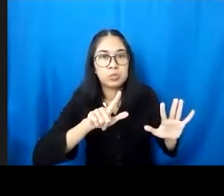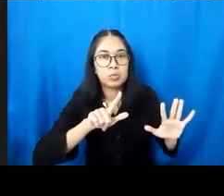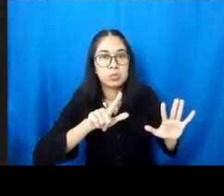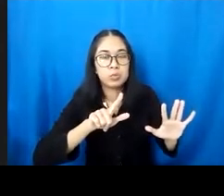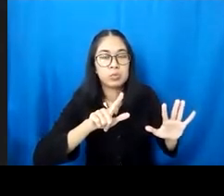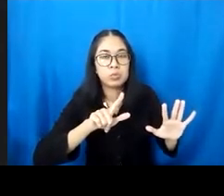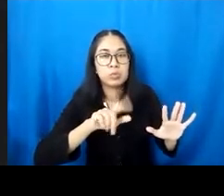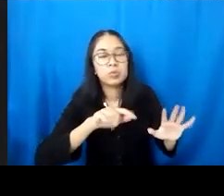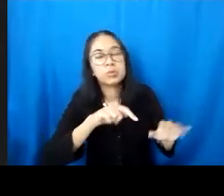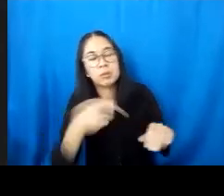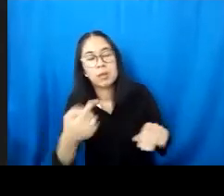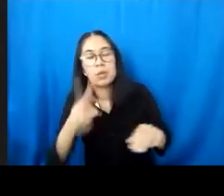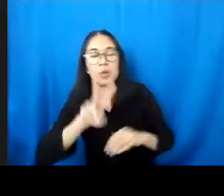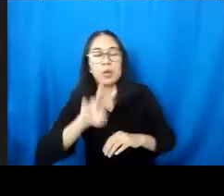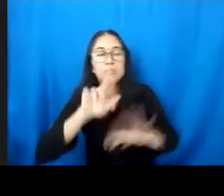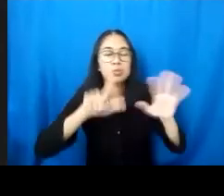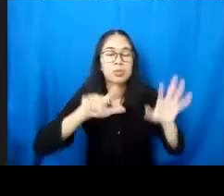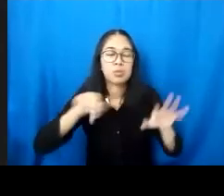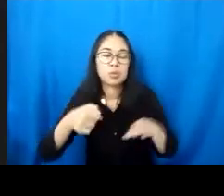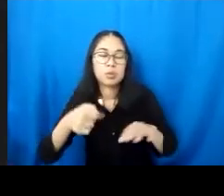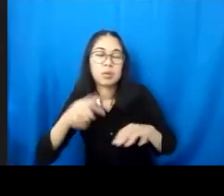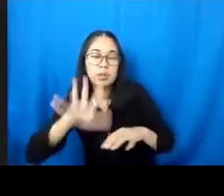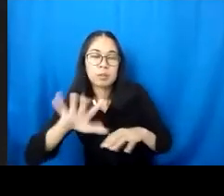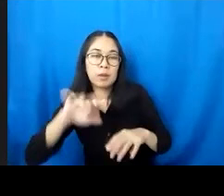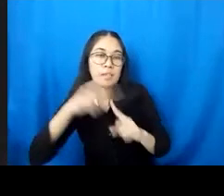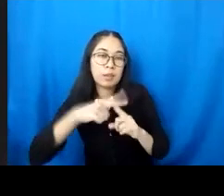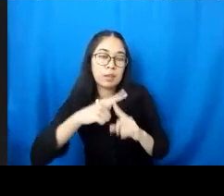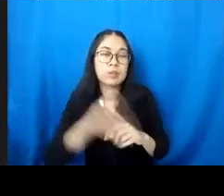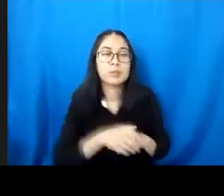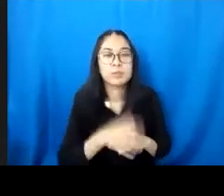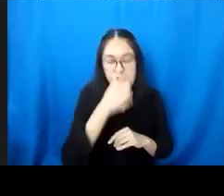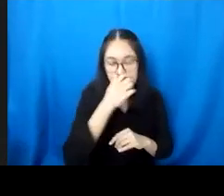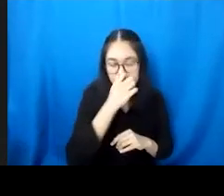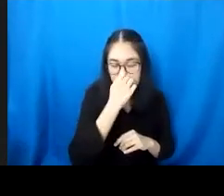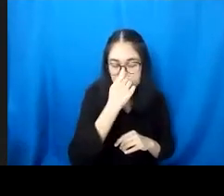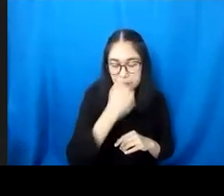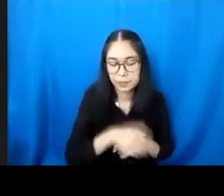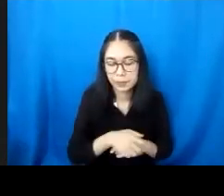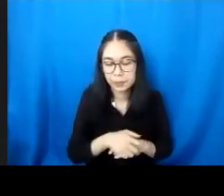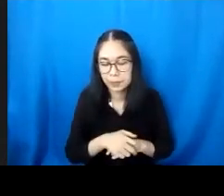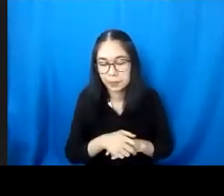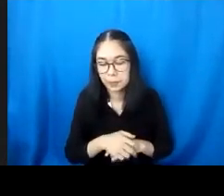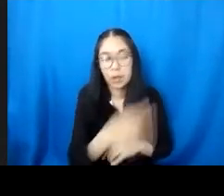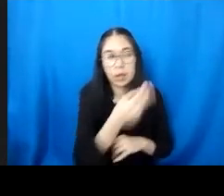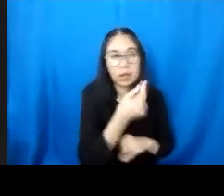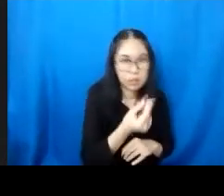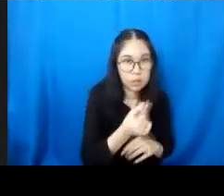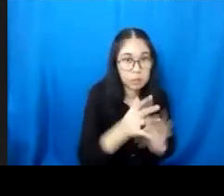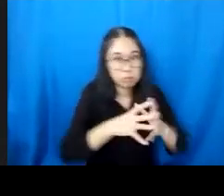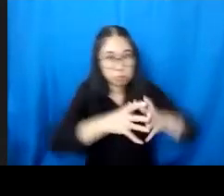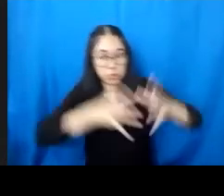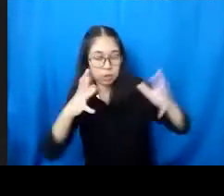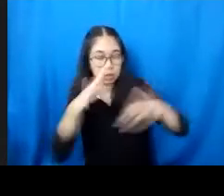27,5 triliun. Nah, cuman memang anggaran yang paling besar yang tahun ini